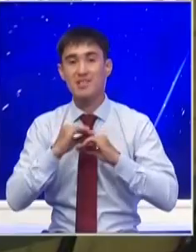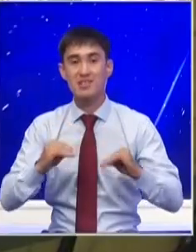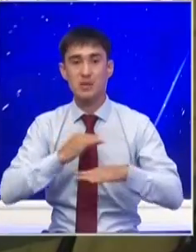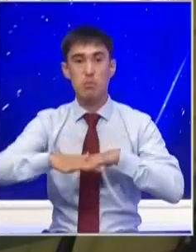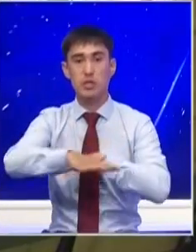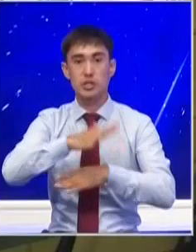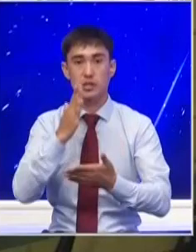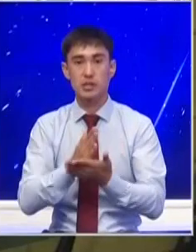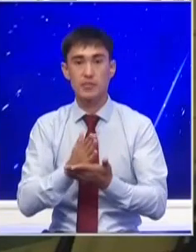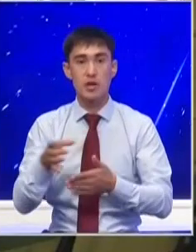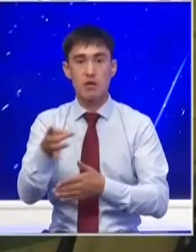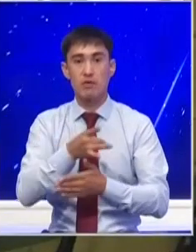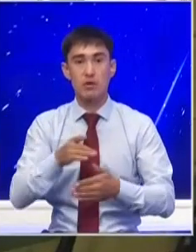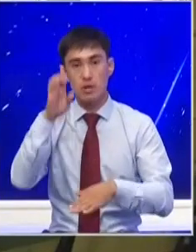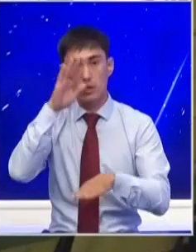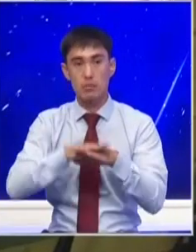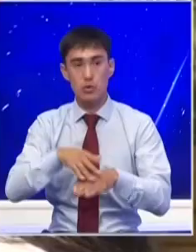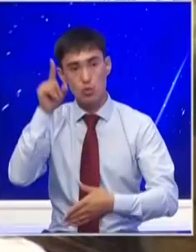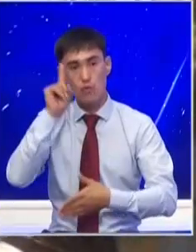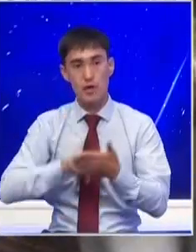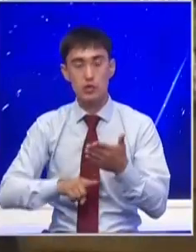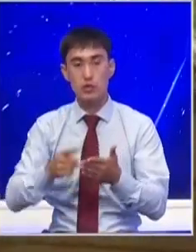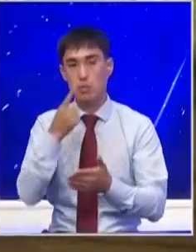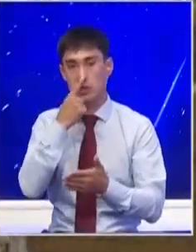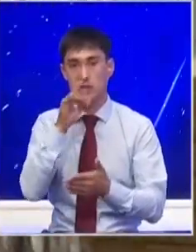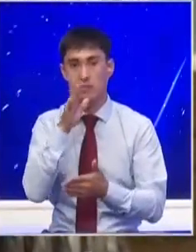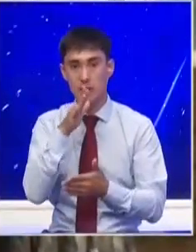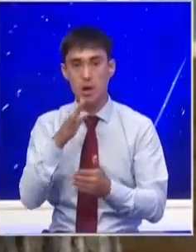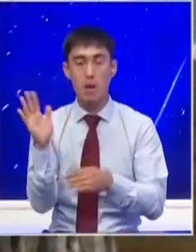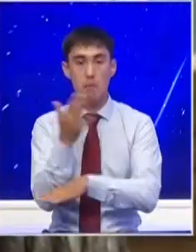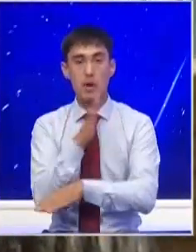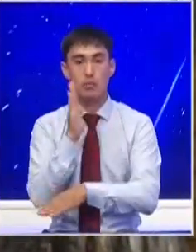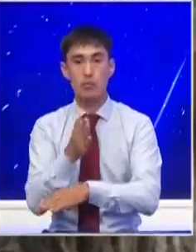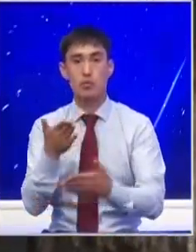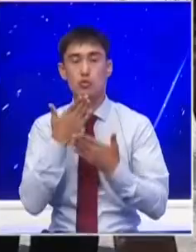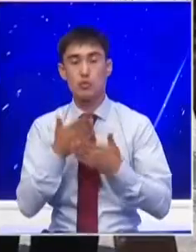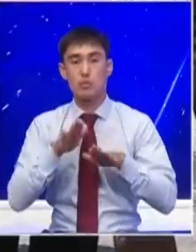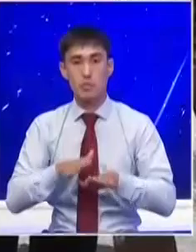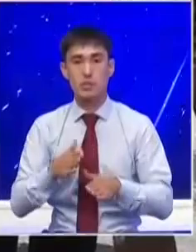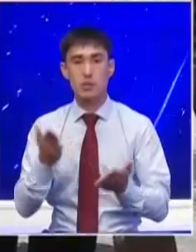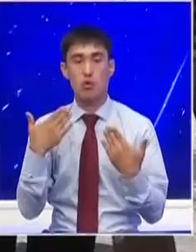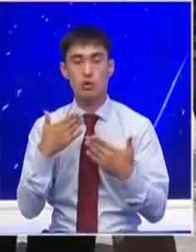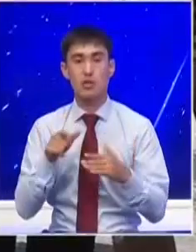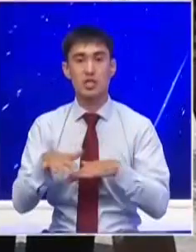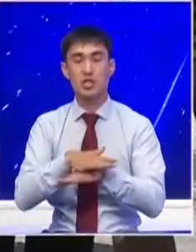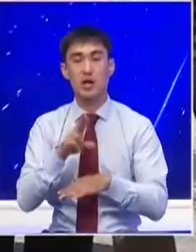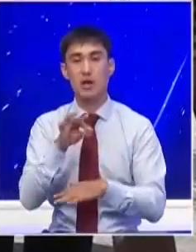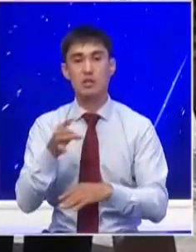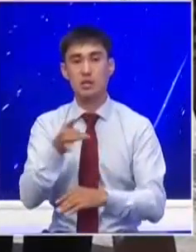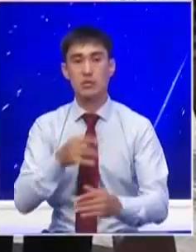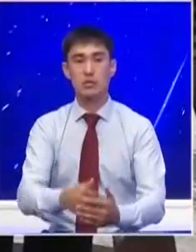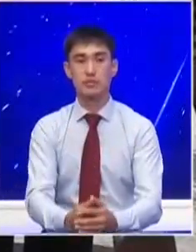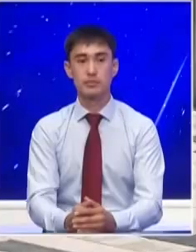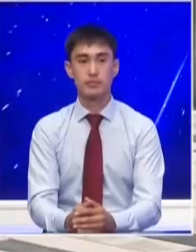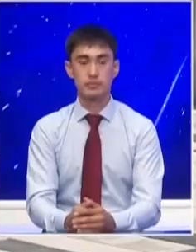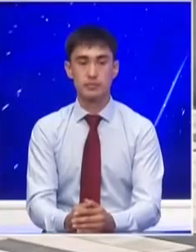детские площадки. В районном акимате уверены, что в ближайшее время парк станет излюбленным местом отдыха жителей Каратальского